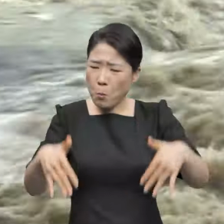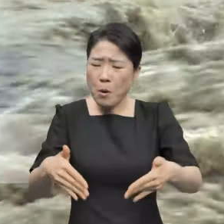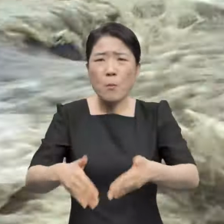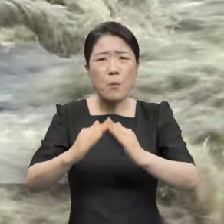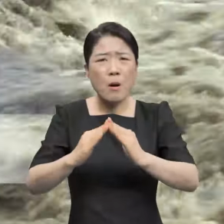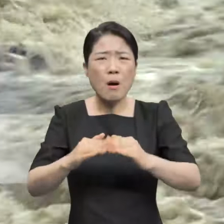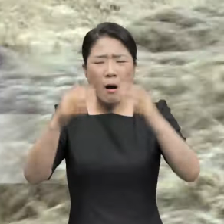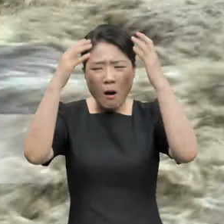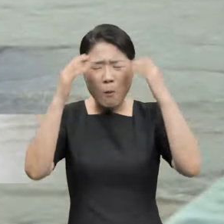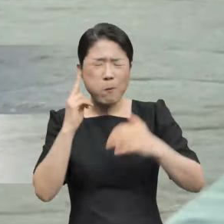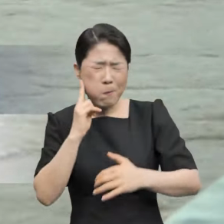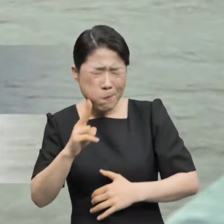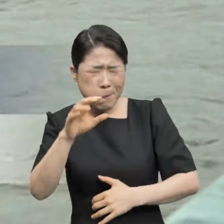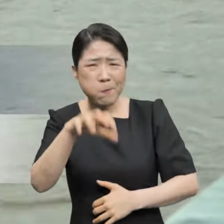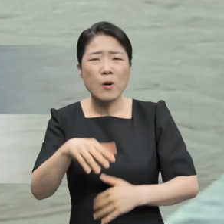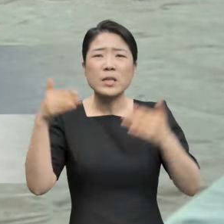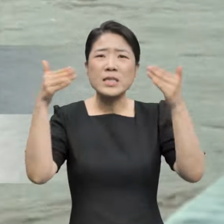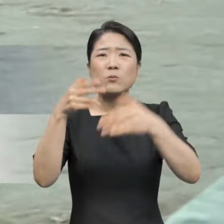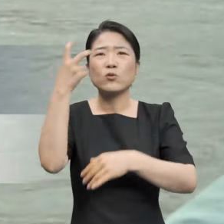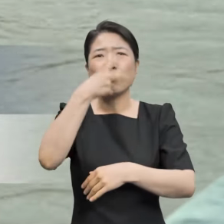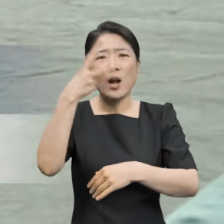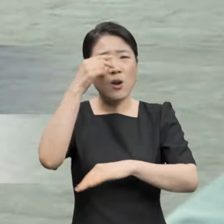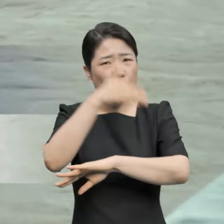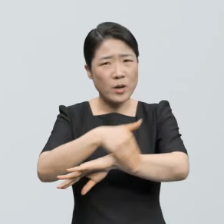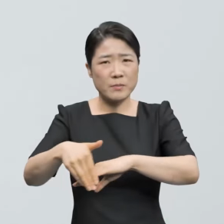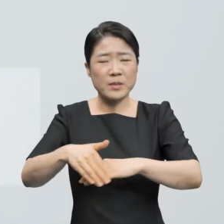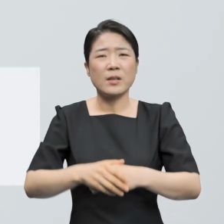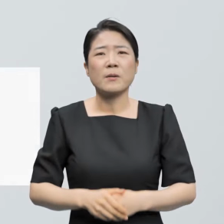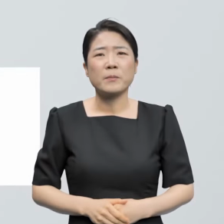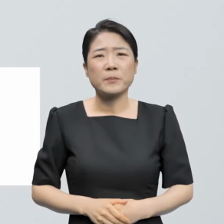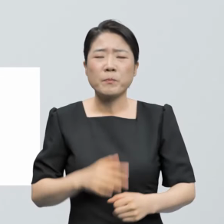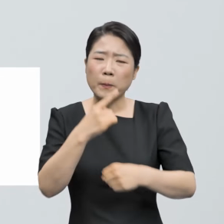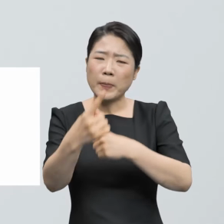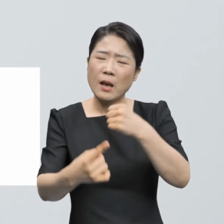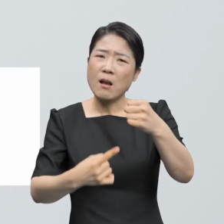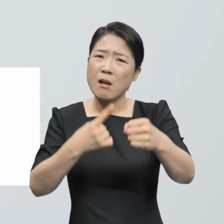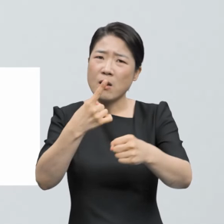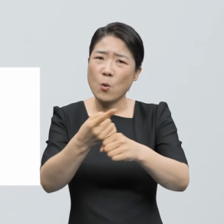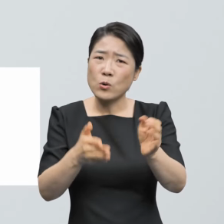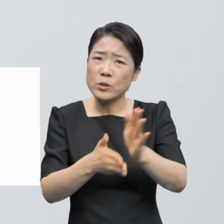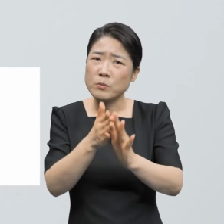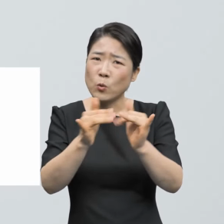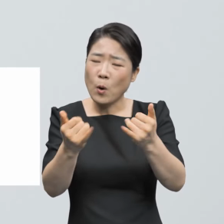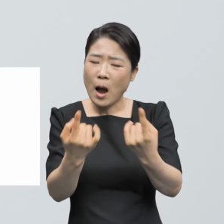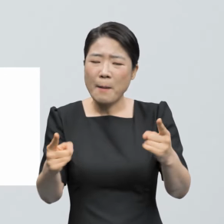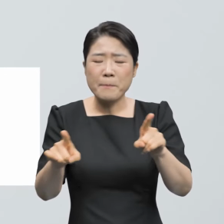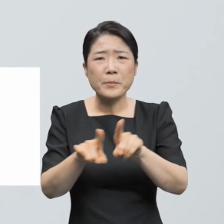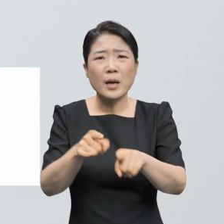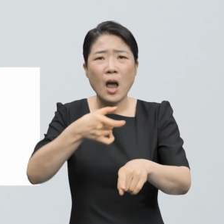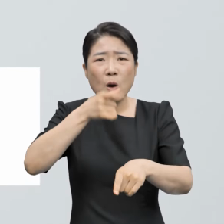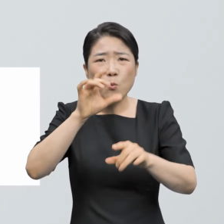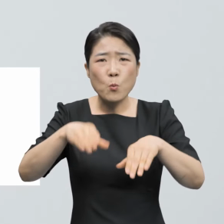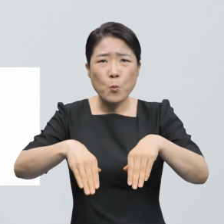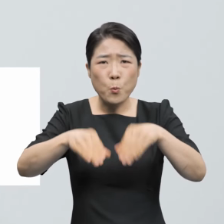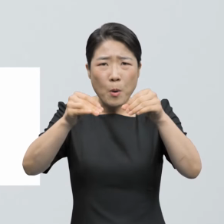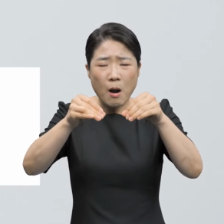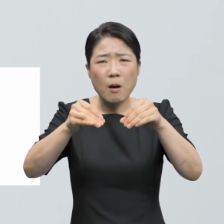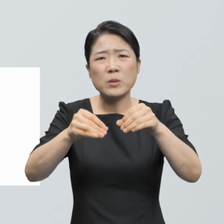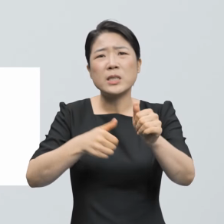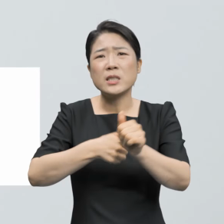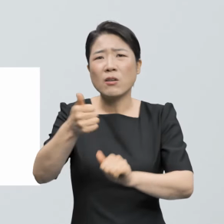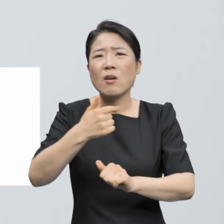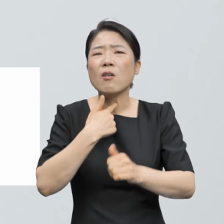구축해 폭염 취약 지역을 집중 관리할 예정입니다. 지난 1년 시민들과 함께 가뭄을 극복했던 경험을